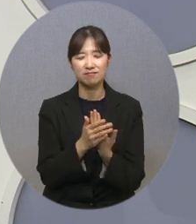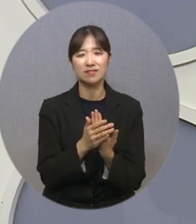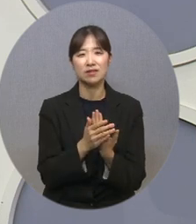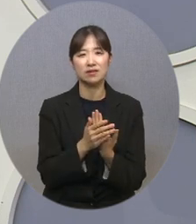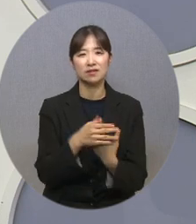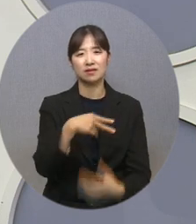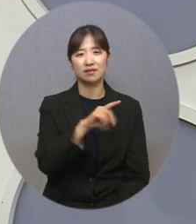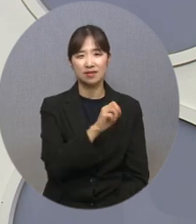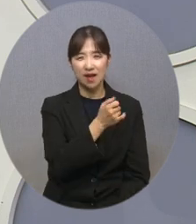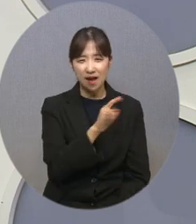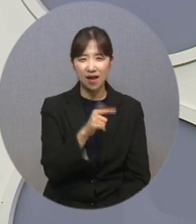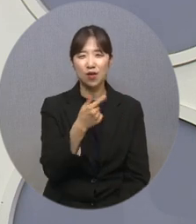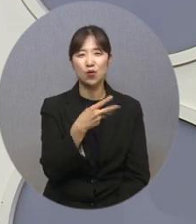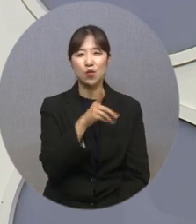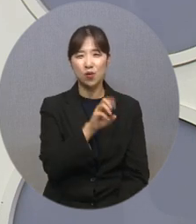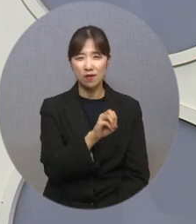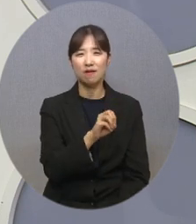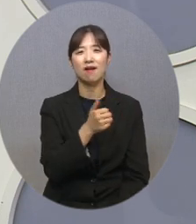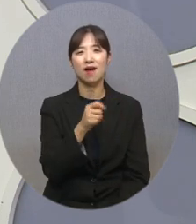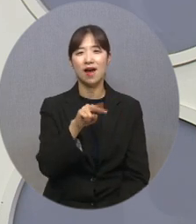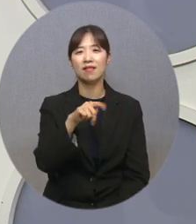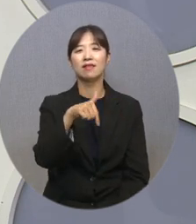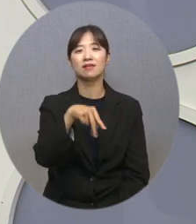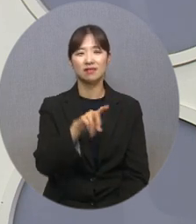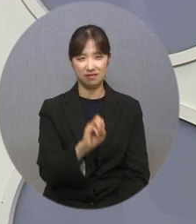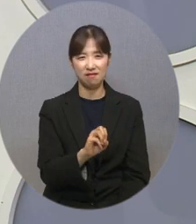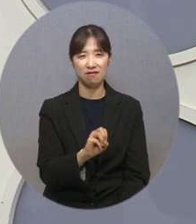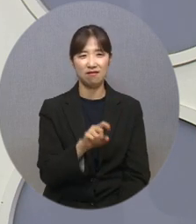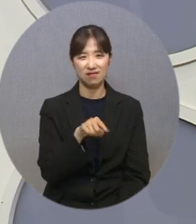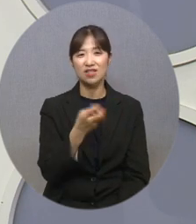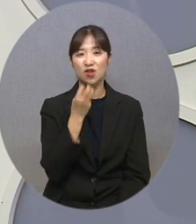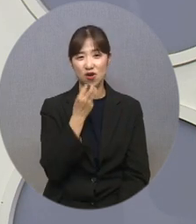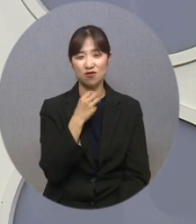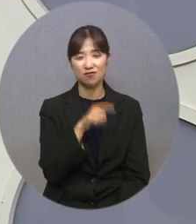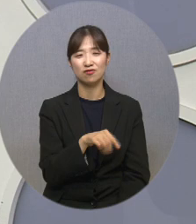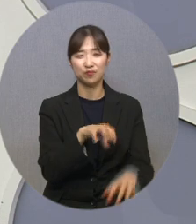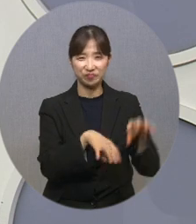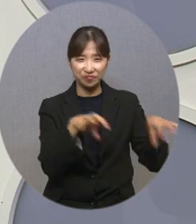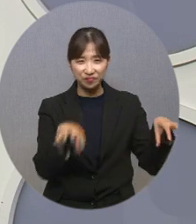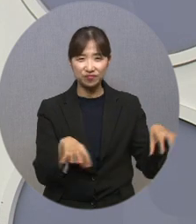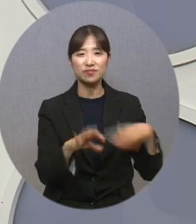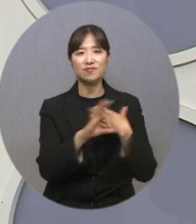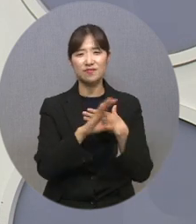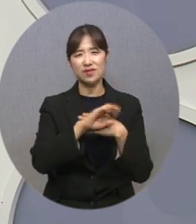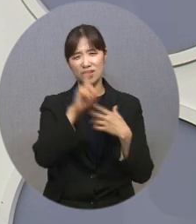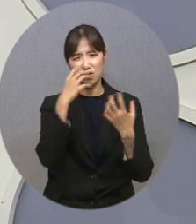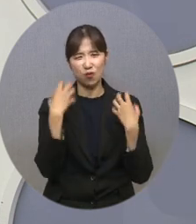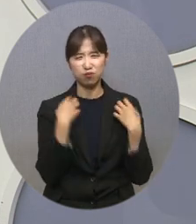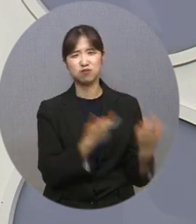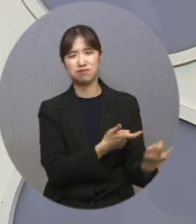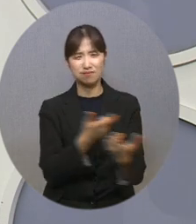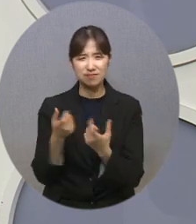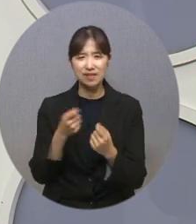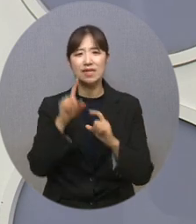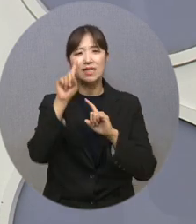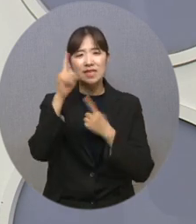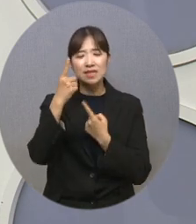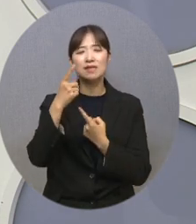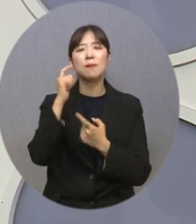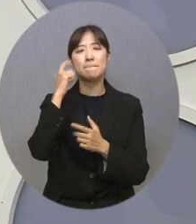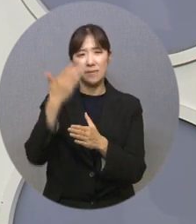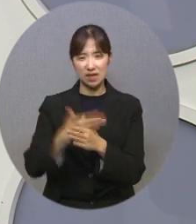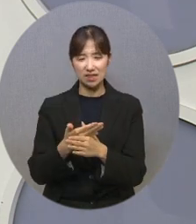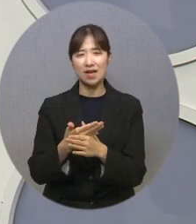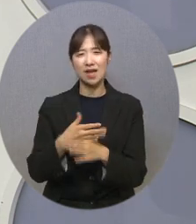그 상해나 노령이나 한성이나 한성이 뭐 서울이죠. 이 임시정부에서 한결같이 이승만